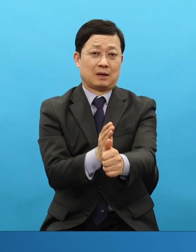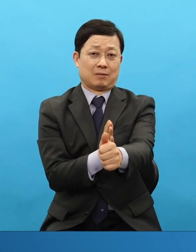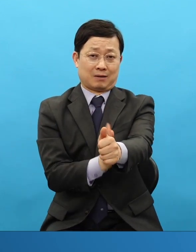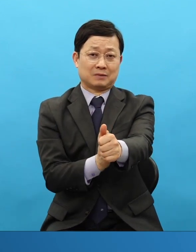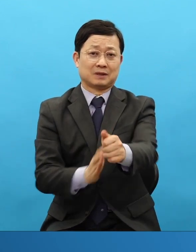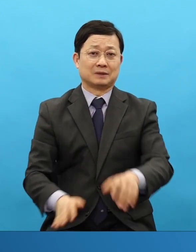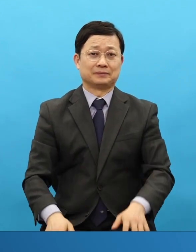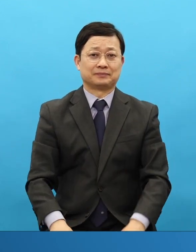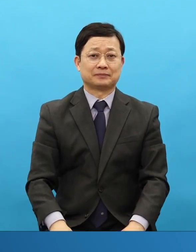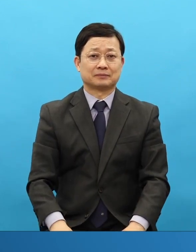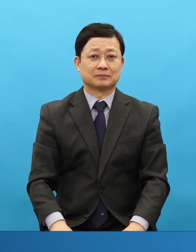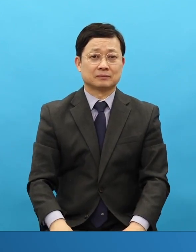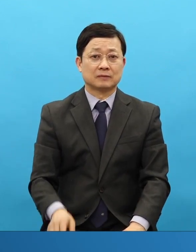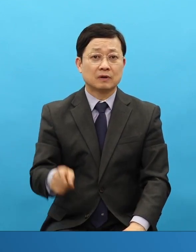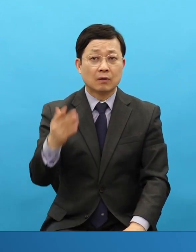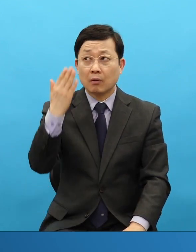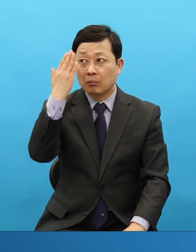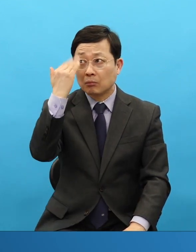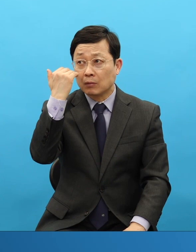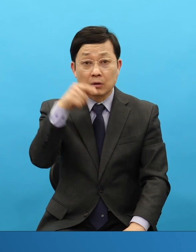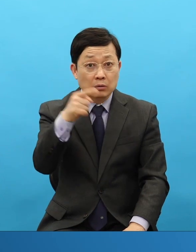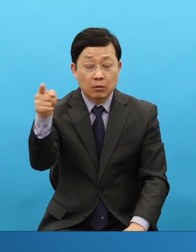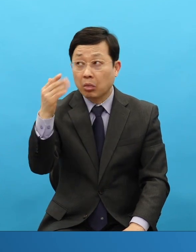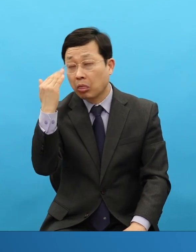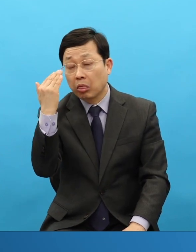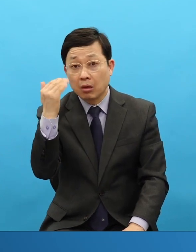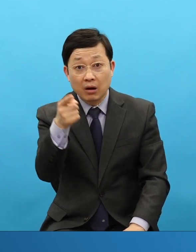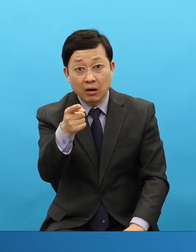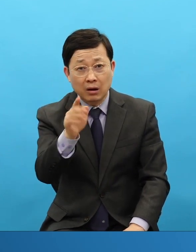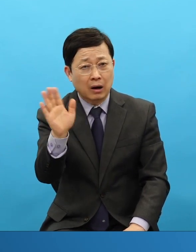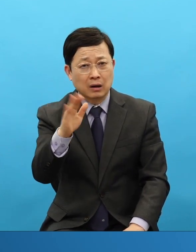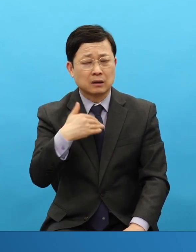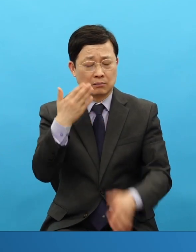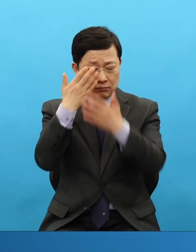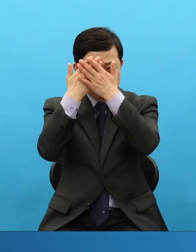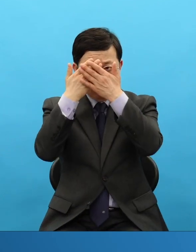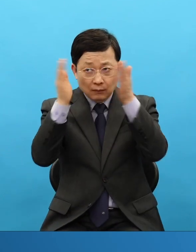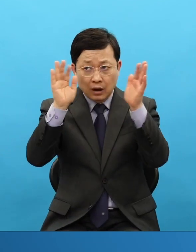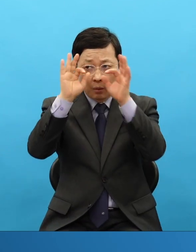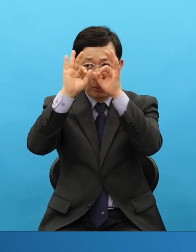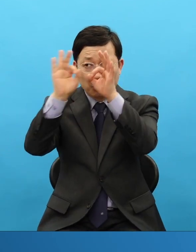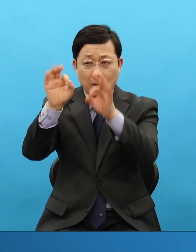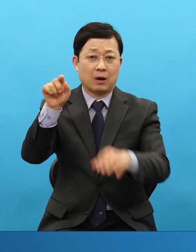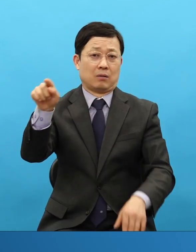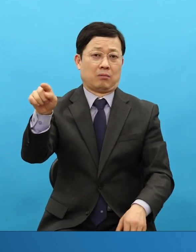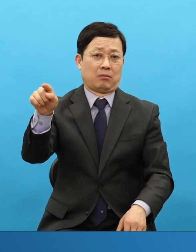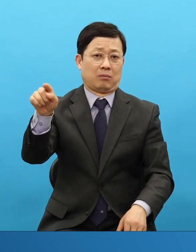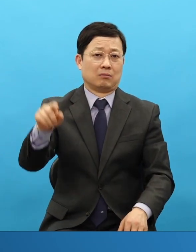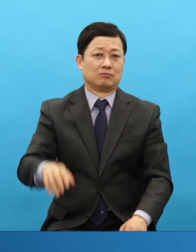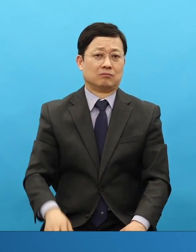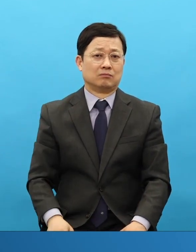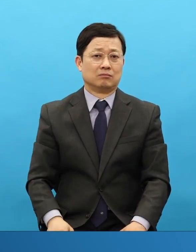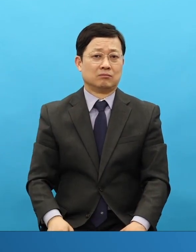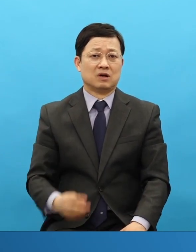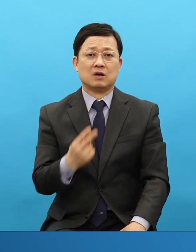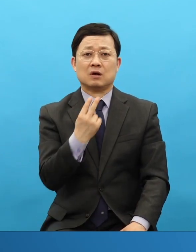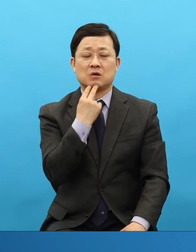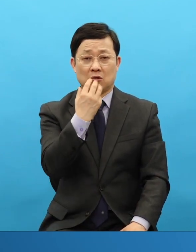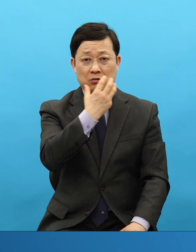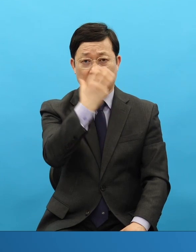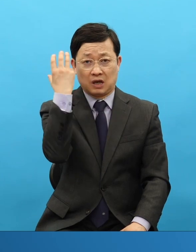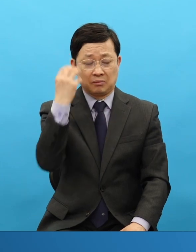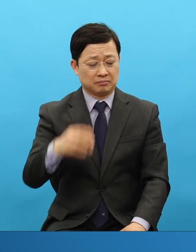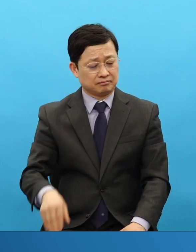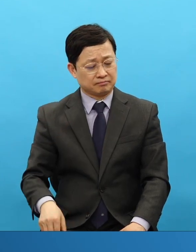receive. 이거 안 보입니까? 저는 이런 축복 많이 봤거든요. Can't you see this? I've seen many blessings this 그 way. 요셉을 총리로 세워 하나님이. And God